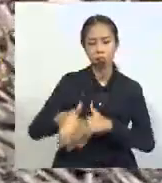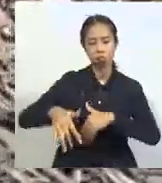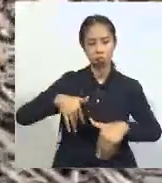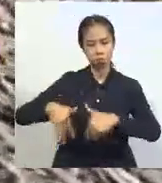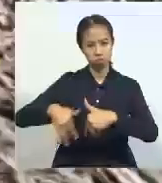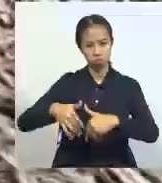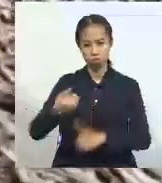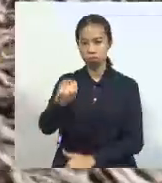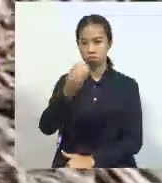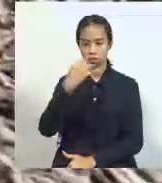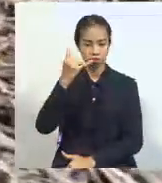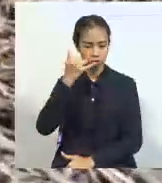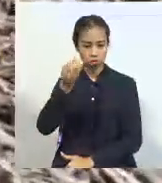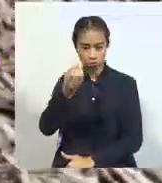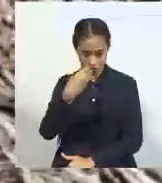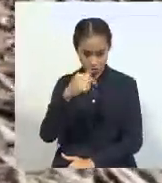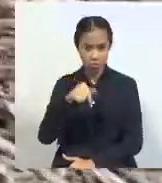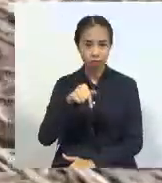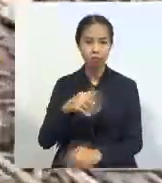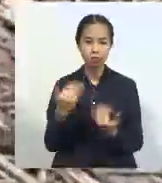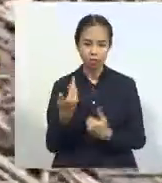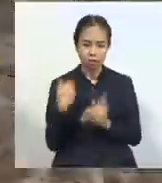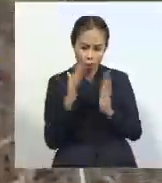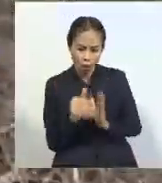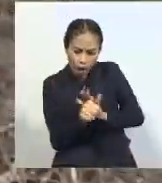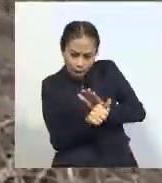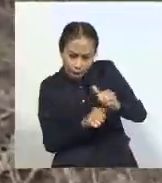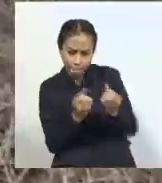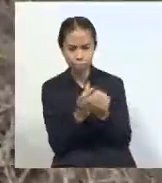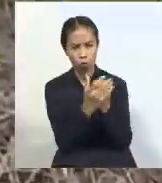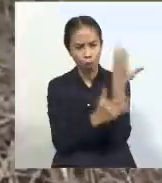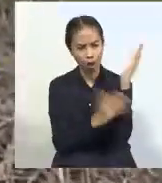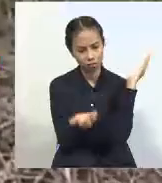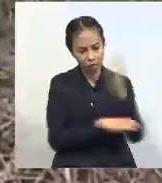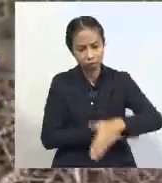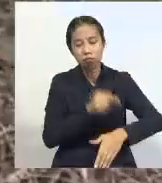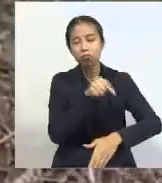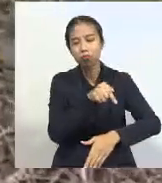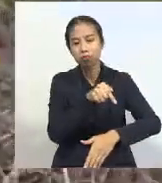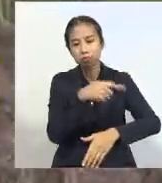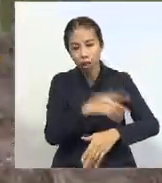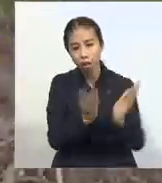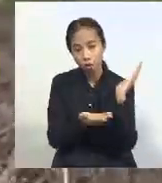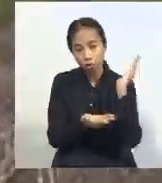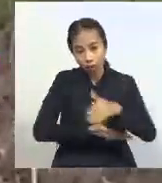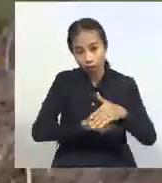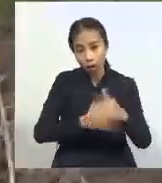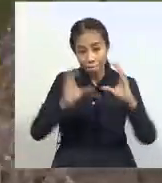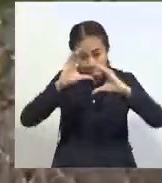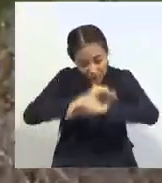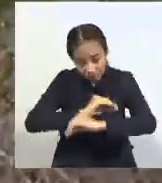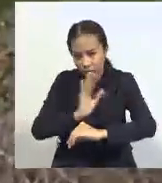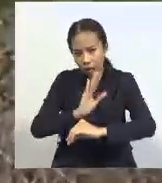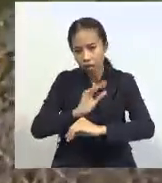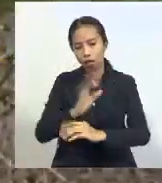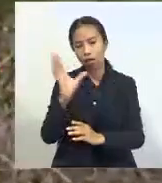คะ ใช่ค่ะประชาชนเขาแจ้งเข้ามานะคะว่ามีคนเนี่ยเข้าไปลักลอบตัดไม้ตัดเนี่ยไม่ได้ตัดตอนกลางคืนเท่านั้นแม้ก